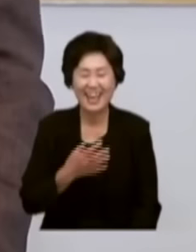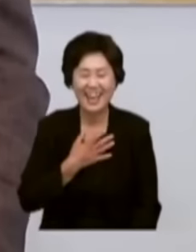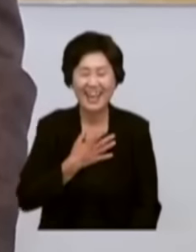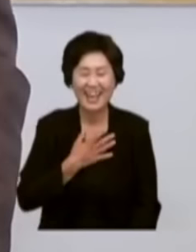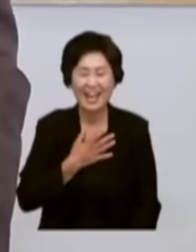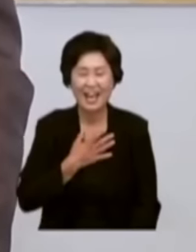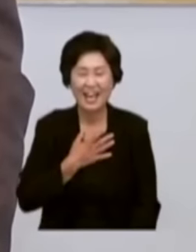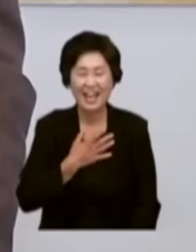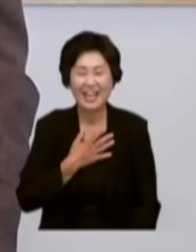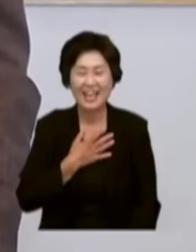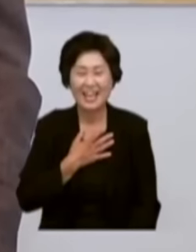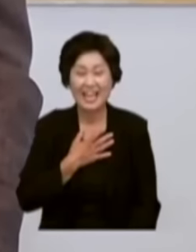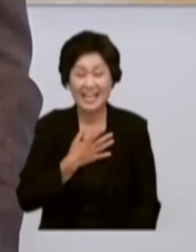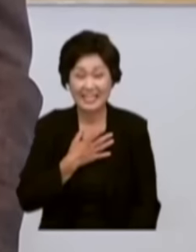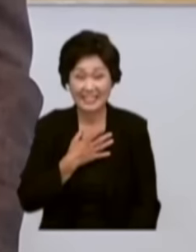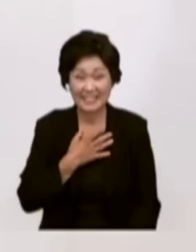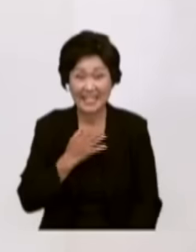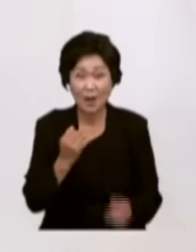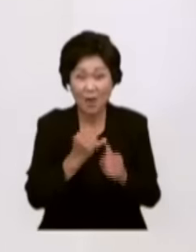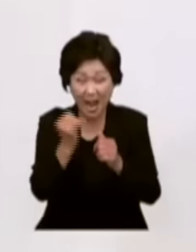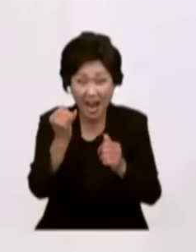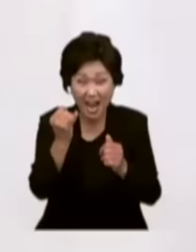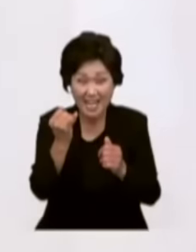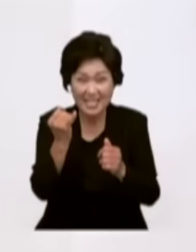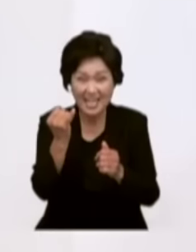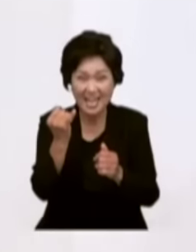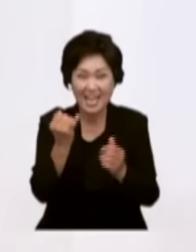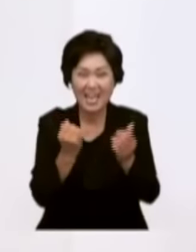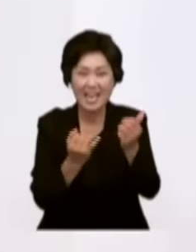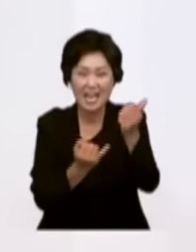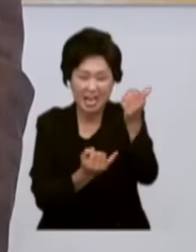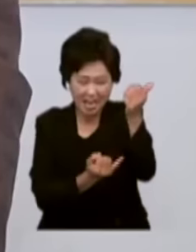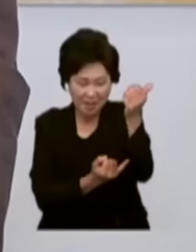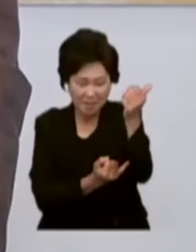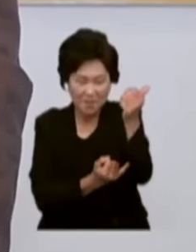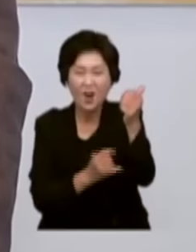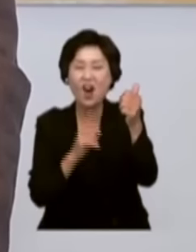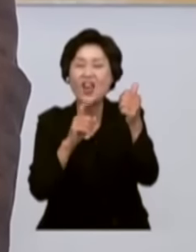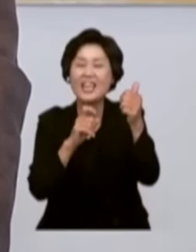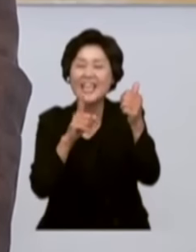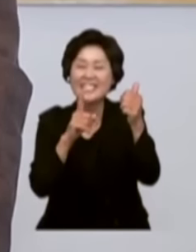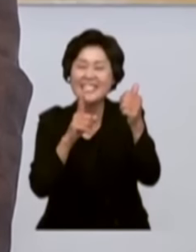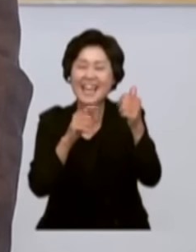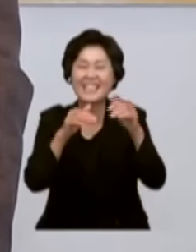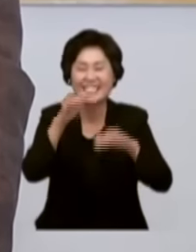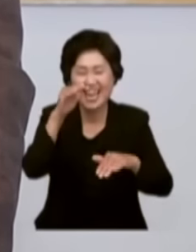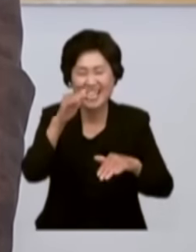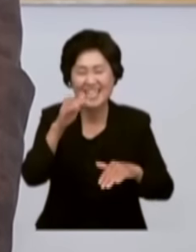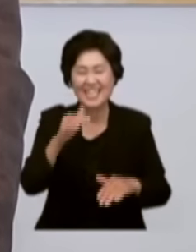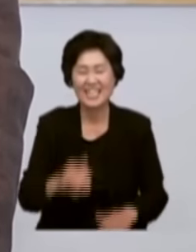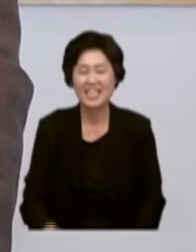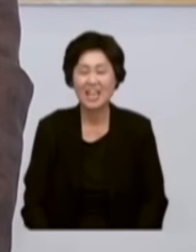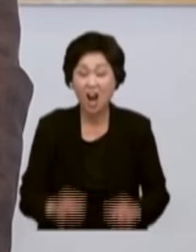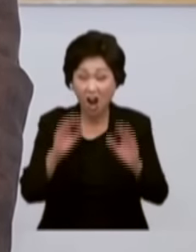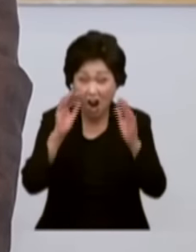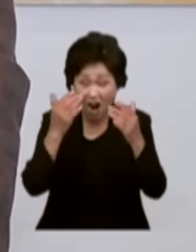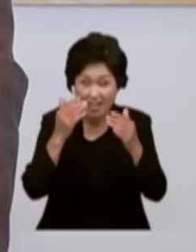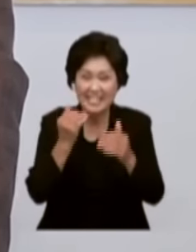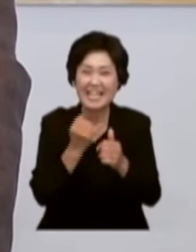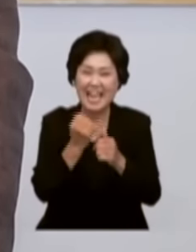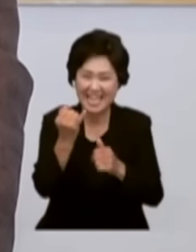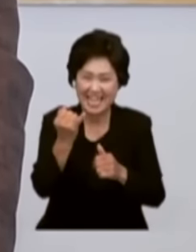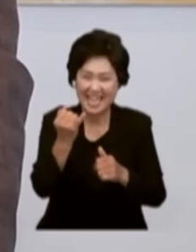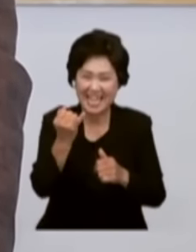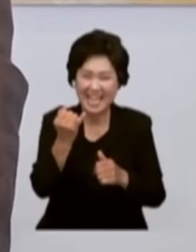예. 조용구 집사님. 요새 나누고 계시는군요. 집사님. 네. 코로나가 왜 왔나 했다. 네. 아니